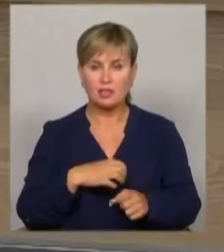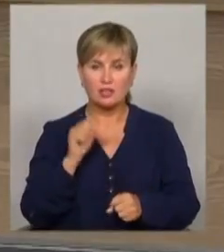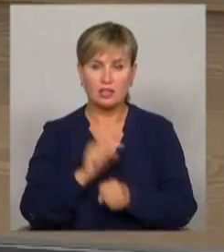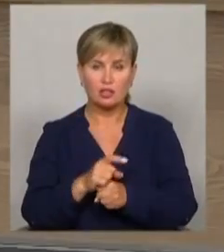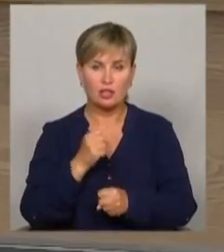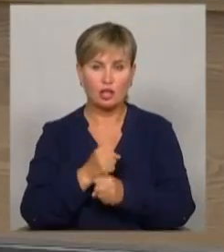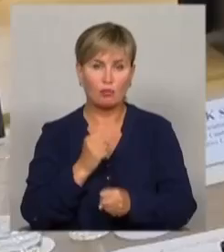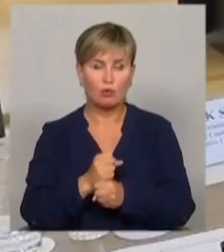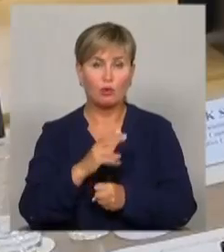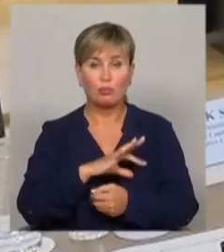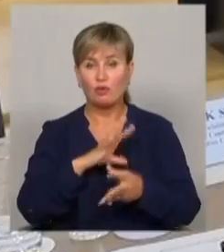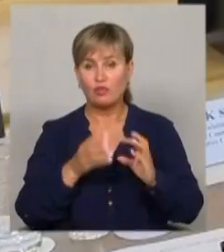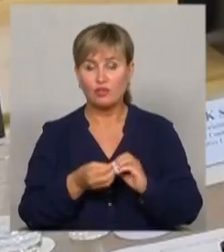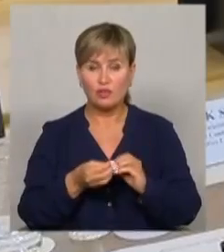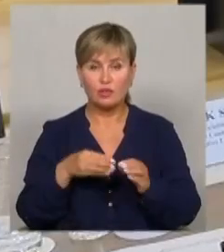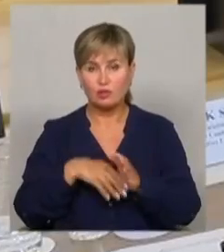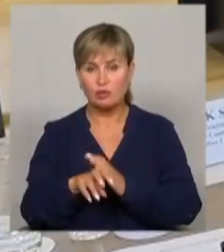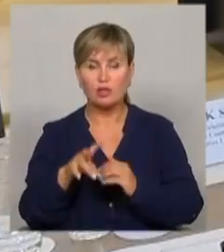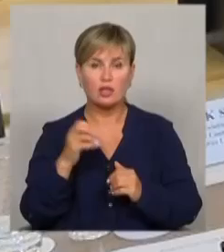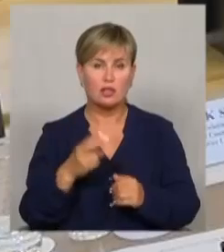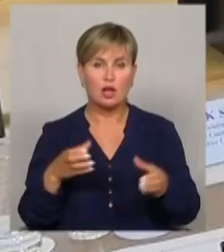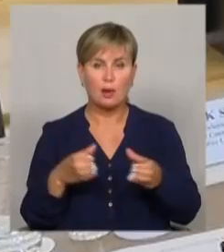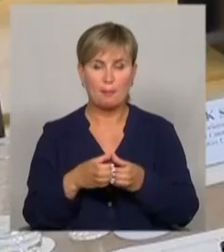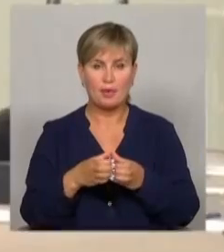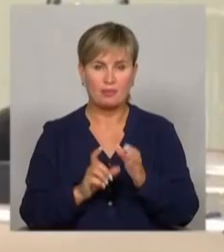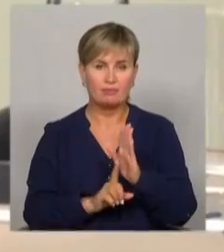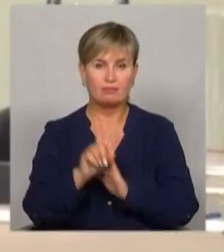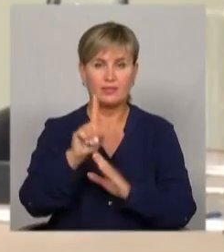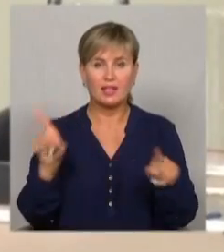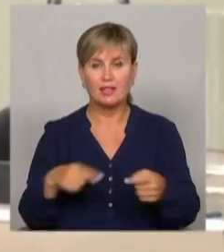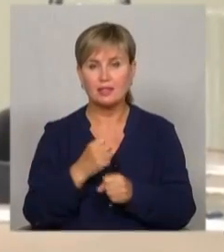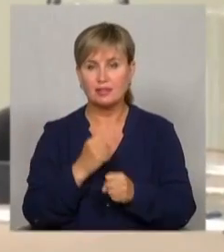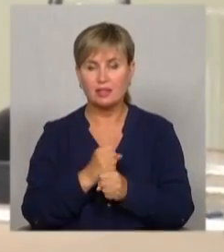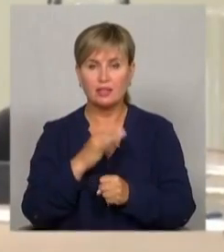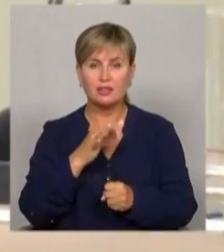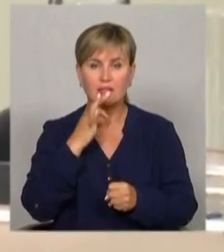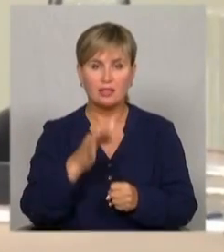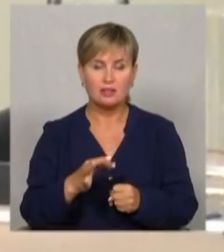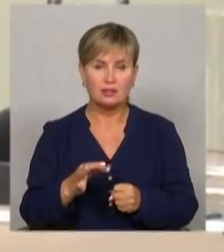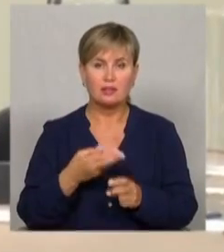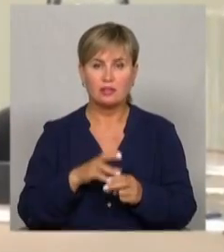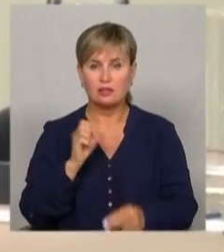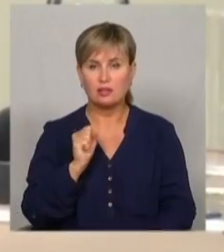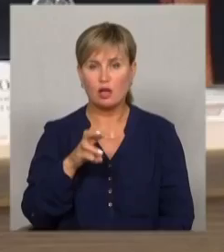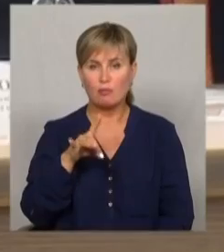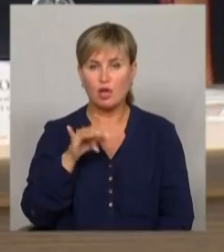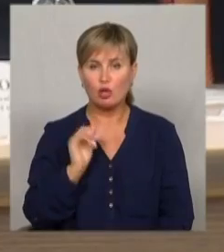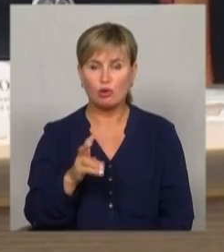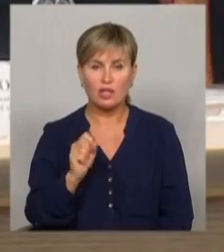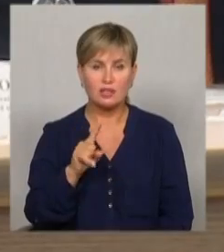работу по выводу национальных компаний на айпи в качестве примера он отметил роль самрук поздно